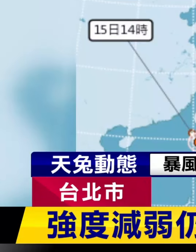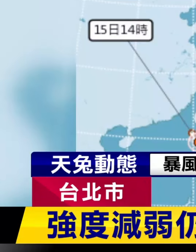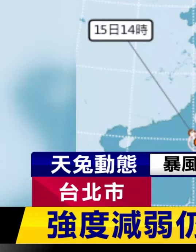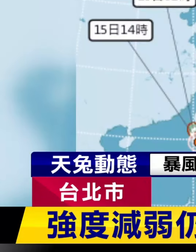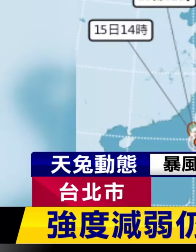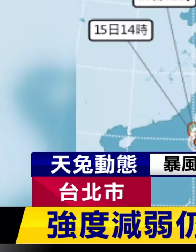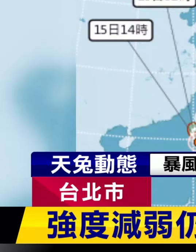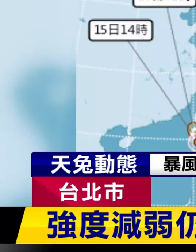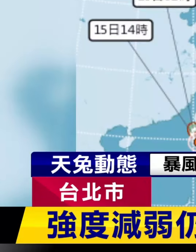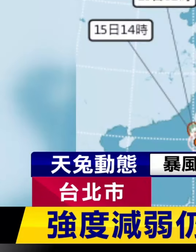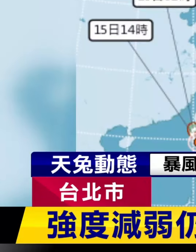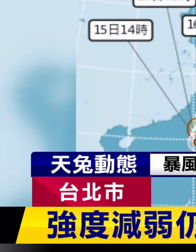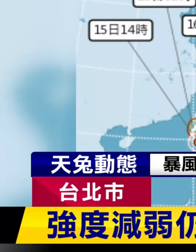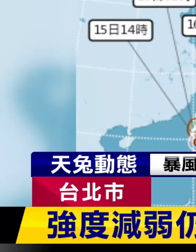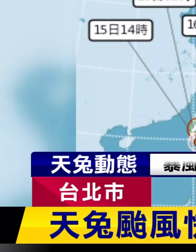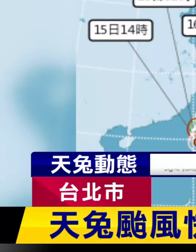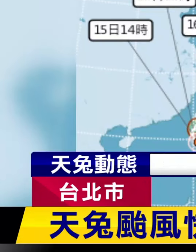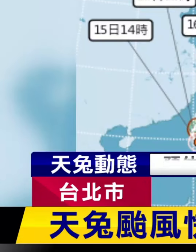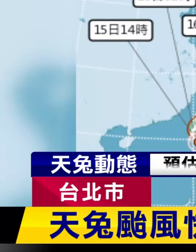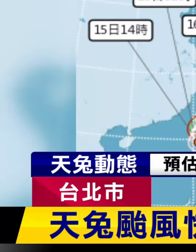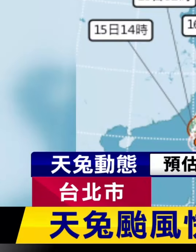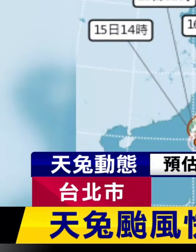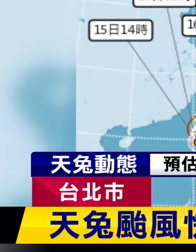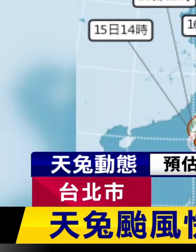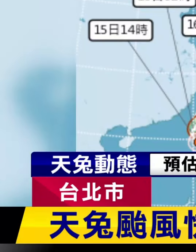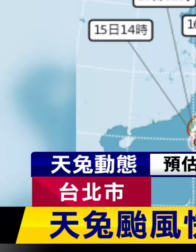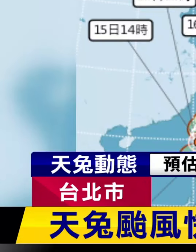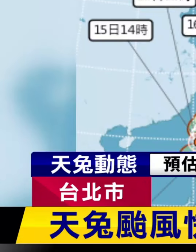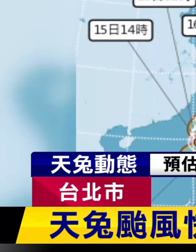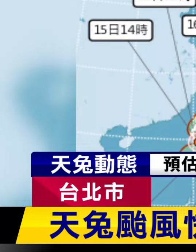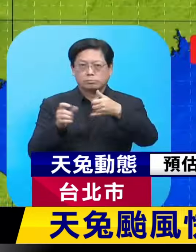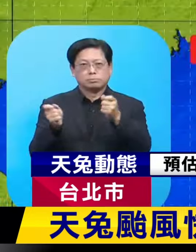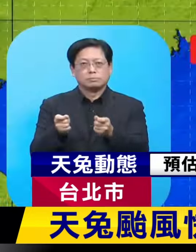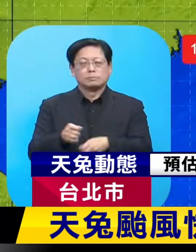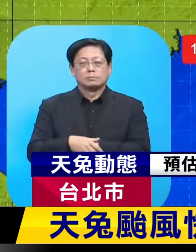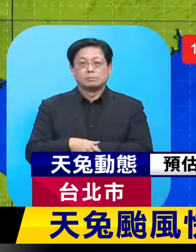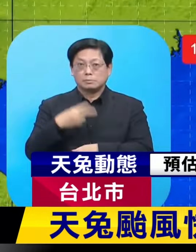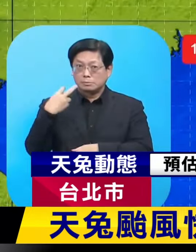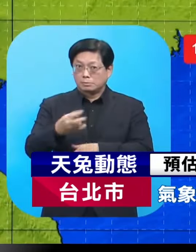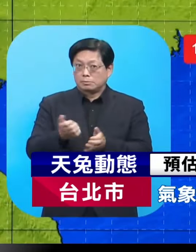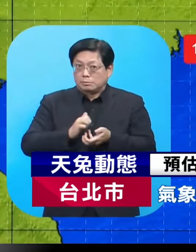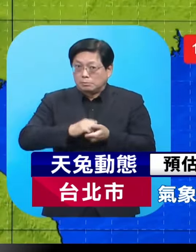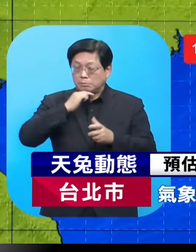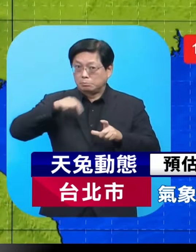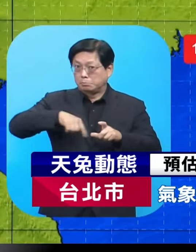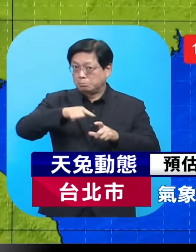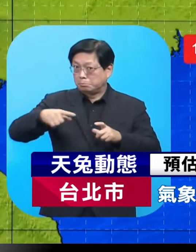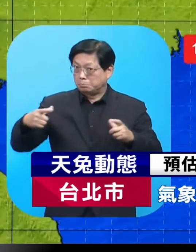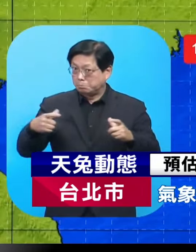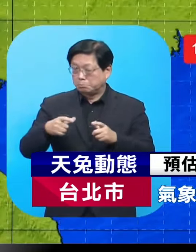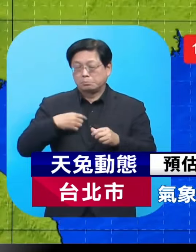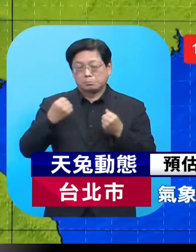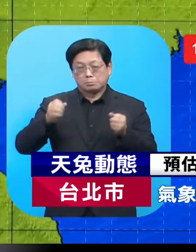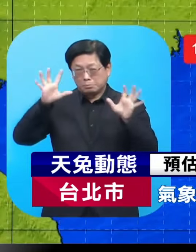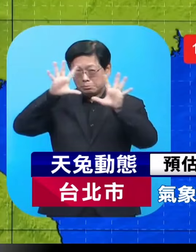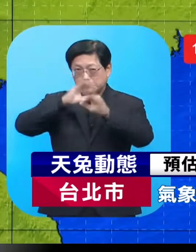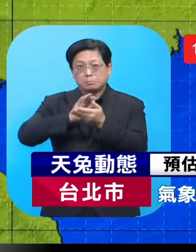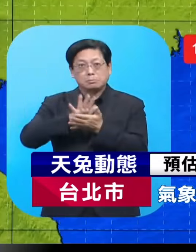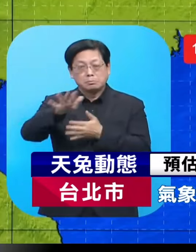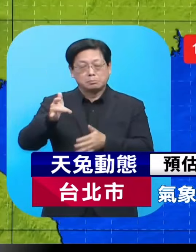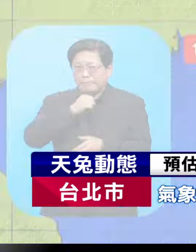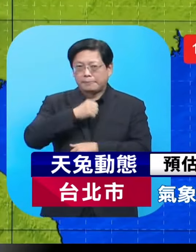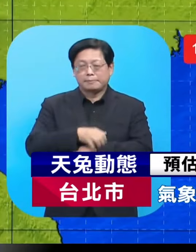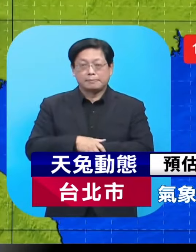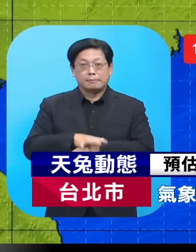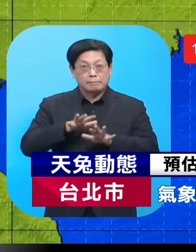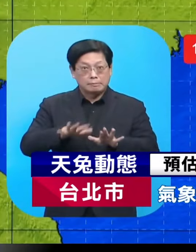脚步越来越近，眼看就在家门口，还可能登陆南台湾。 预估号暴风圈在今天深夜以后会接触到南方的陆